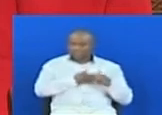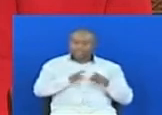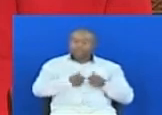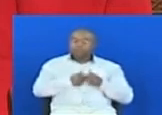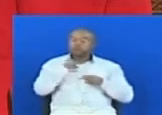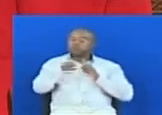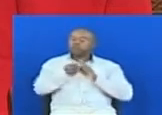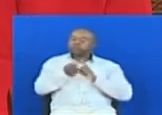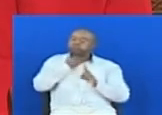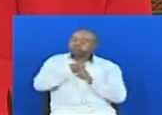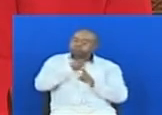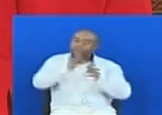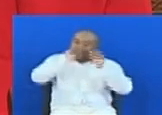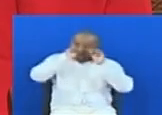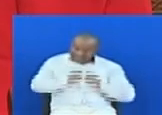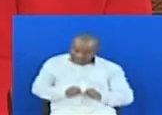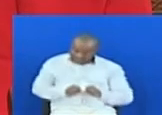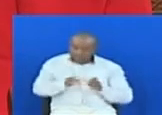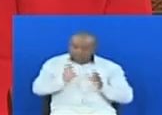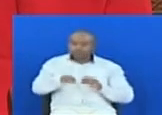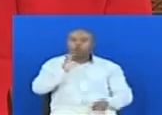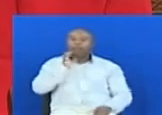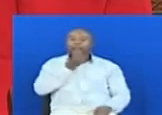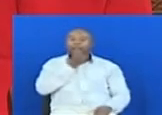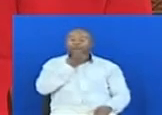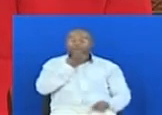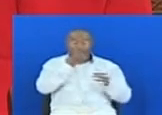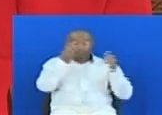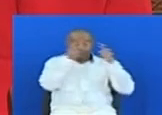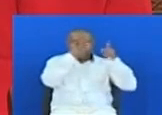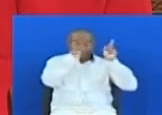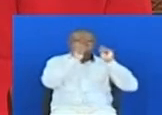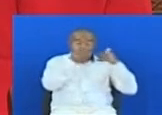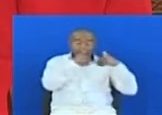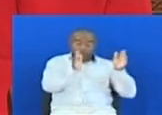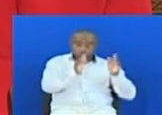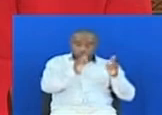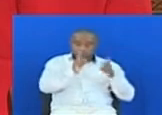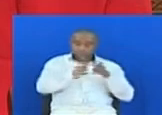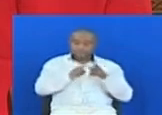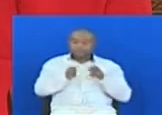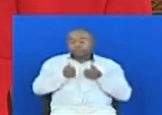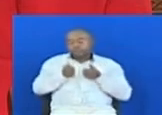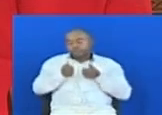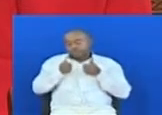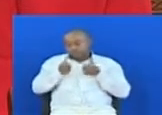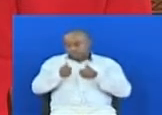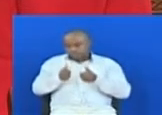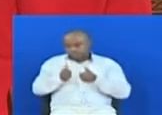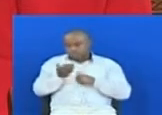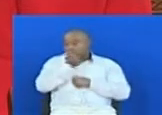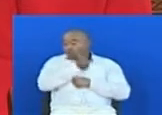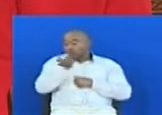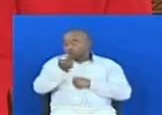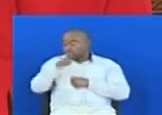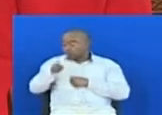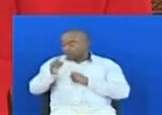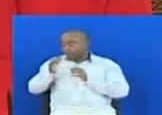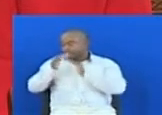tuchukue tahadhari. Vyuo vimeweza kufunguliwa na tunataraji watoto ambao wako nyumbani wa ngazi